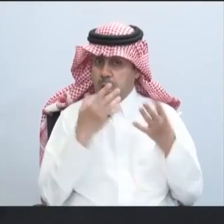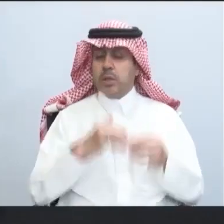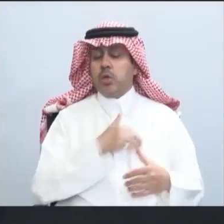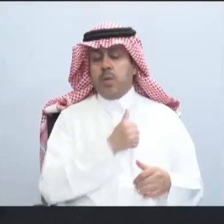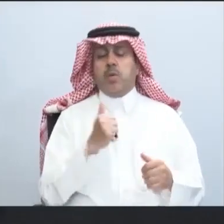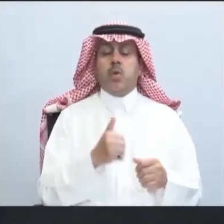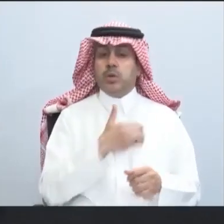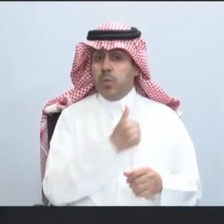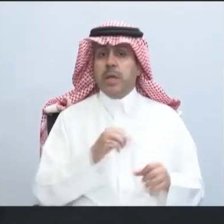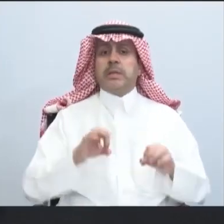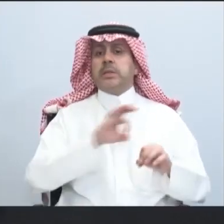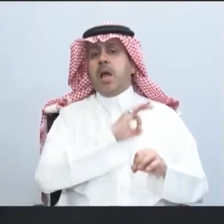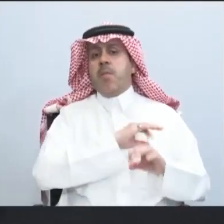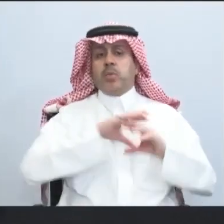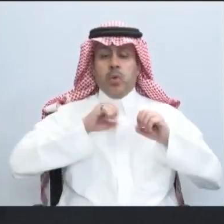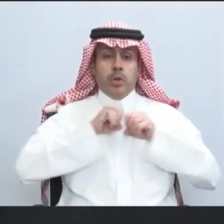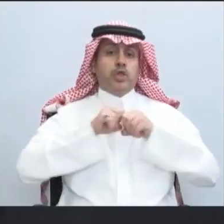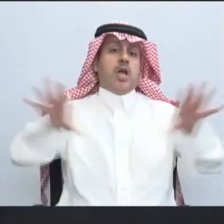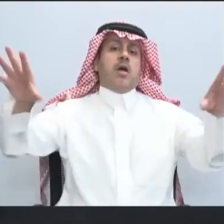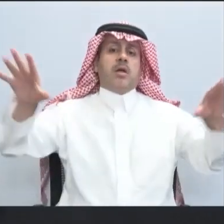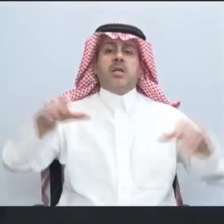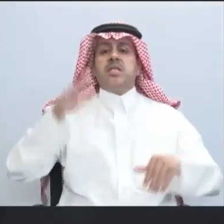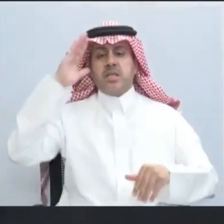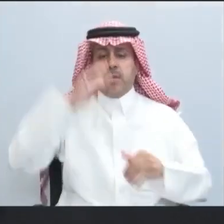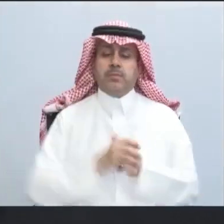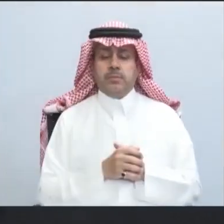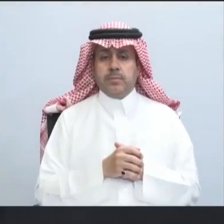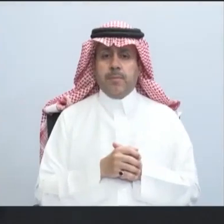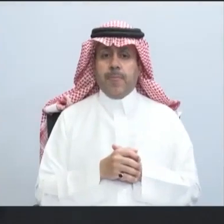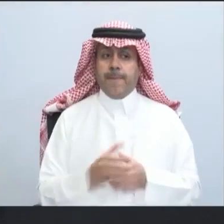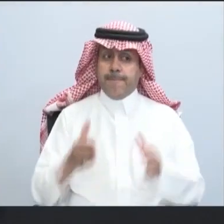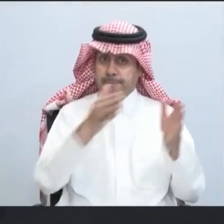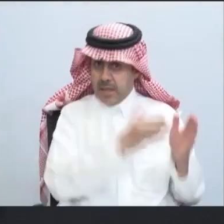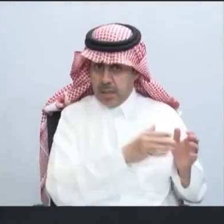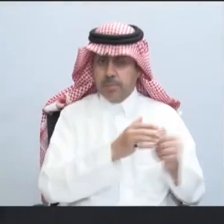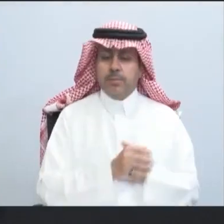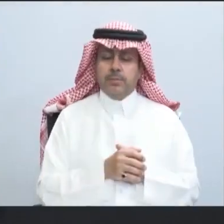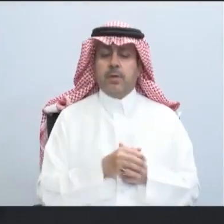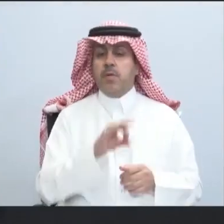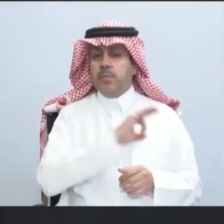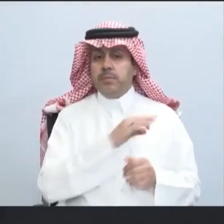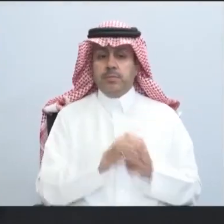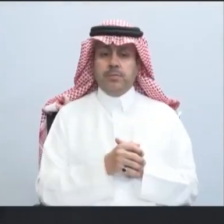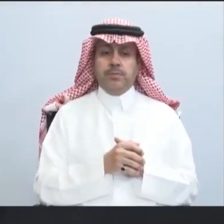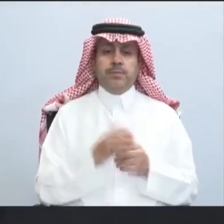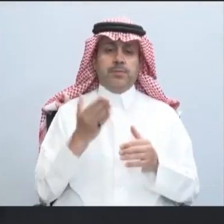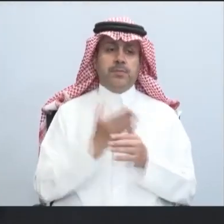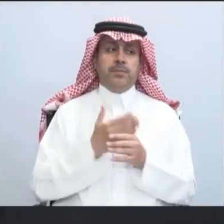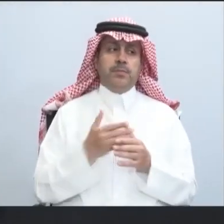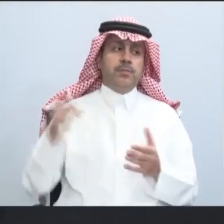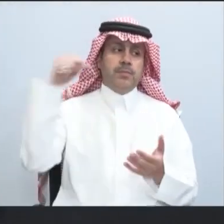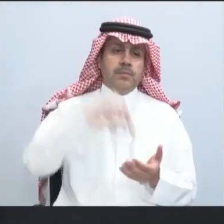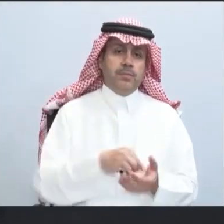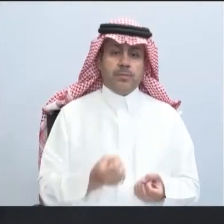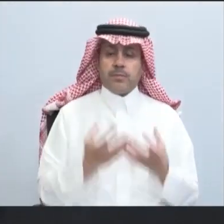يدلنا على شيء اذا فعلنا و تحاببنا افشا السلام اذا ترغيب ونفش سبب لدخول الجنه